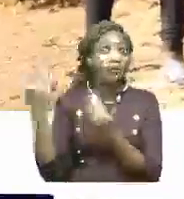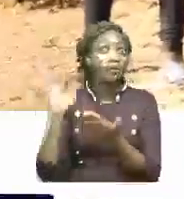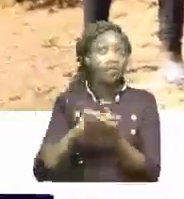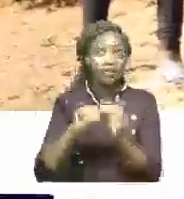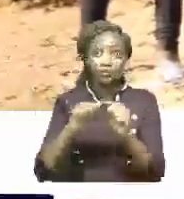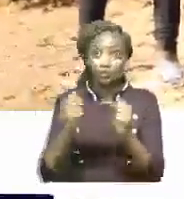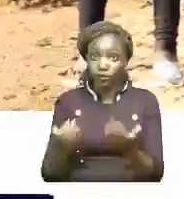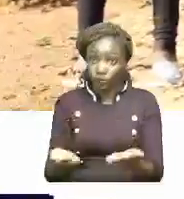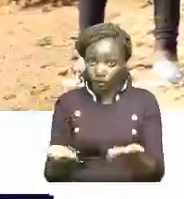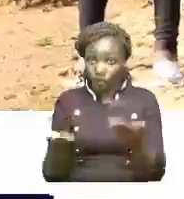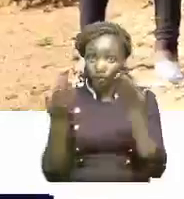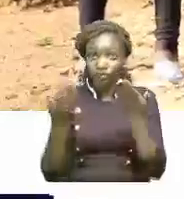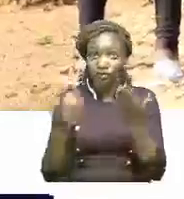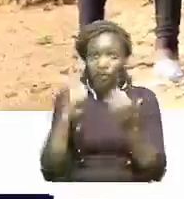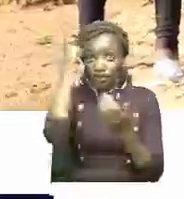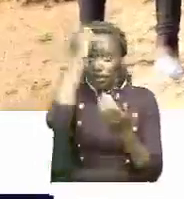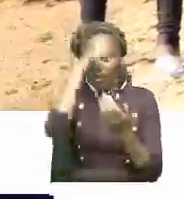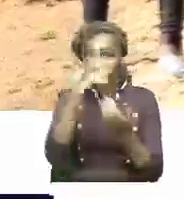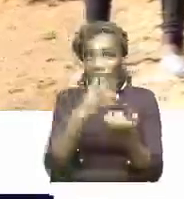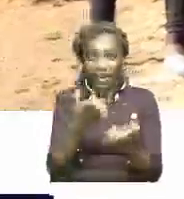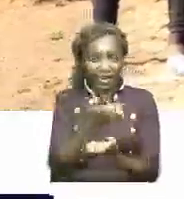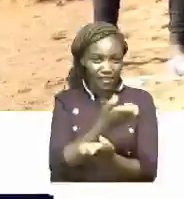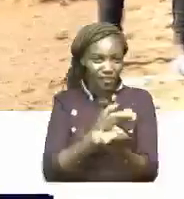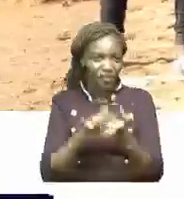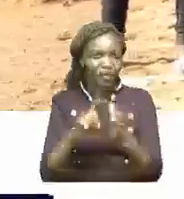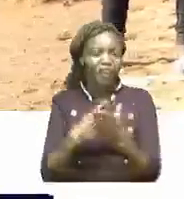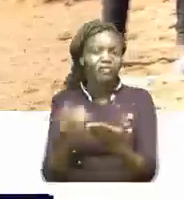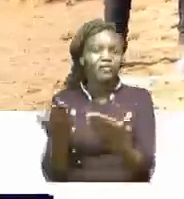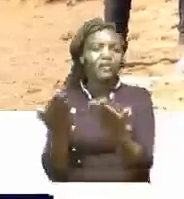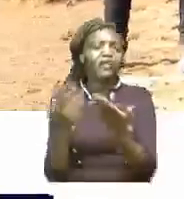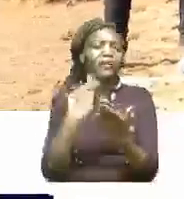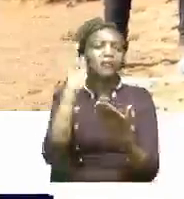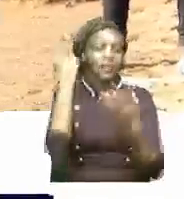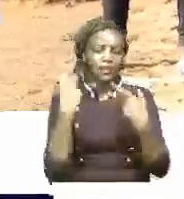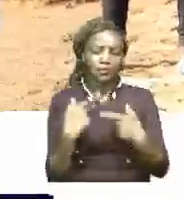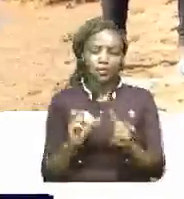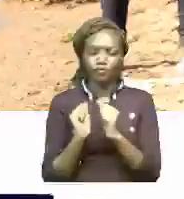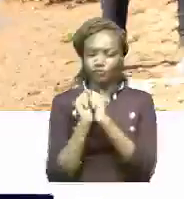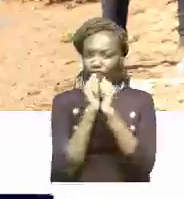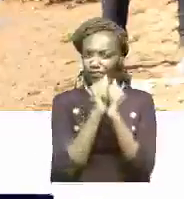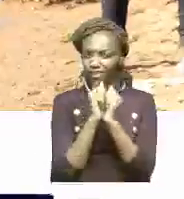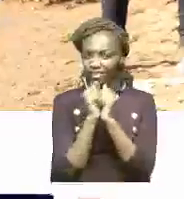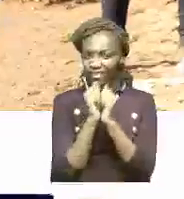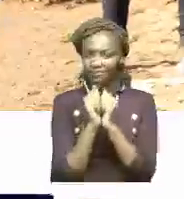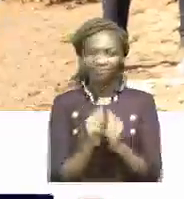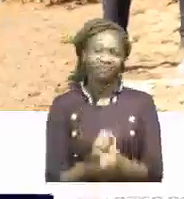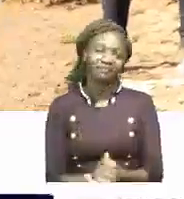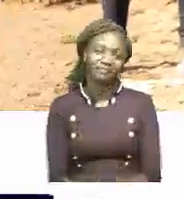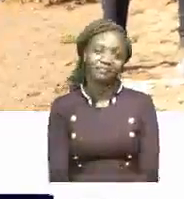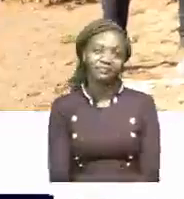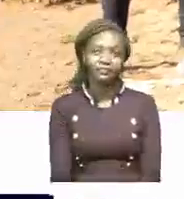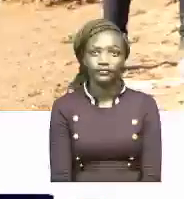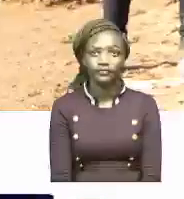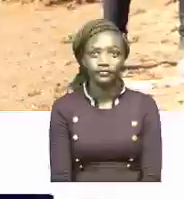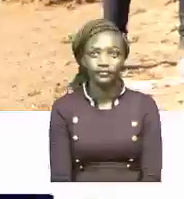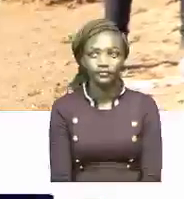wa Afrika sawa na kuwaleta pamoja wa Kenya. Elizabeth Muchiko, Isambo Bay,